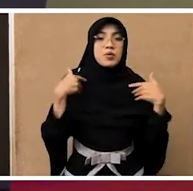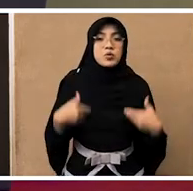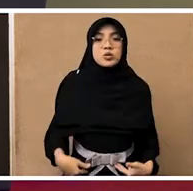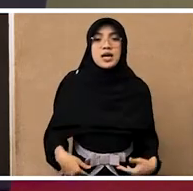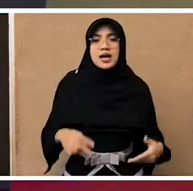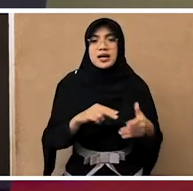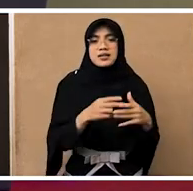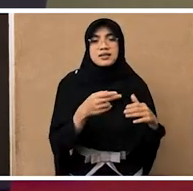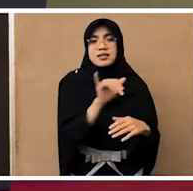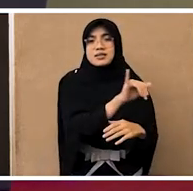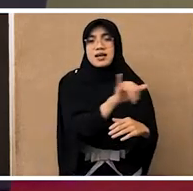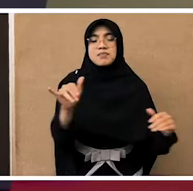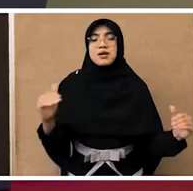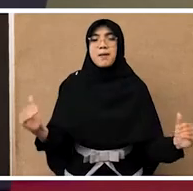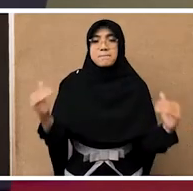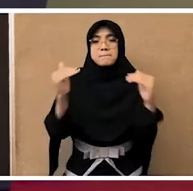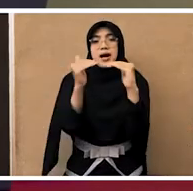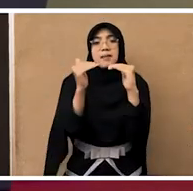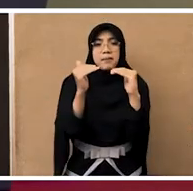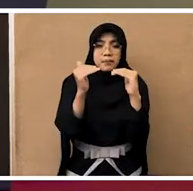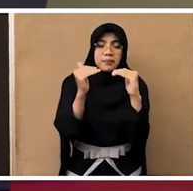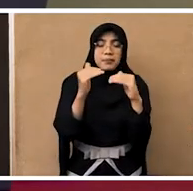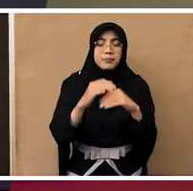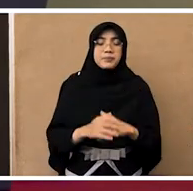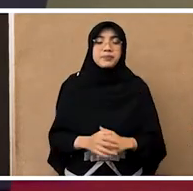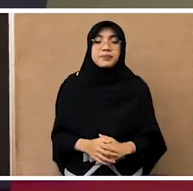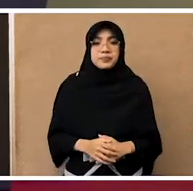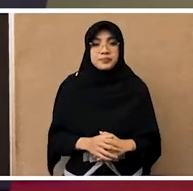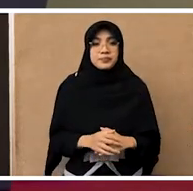sama setara posisinya begitu nah